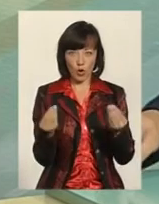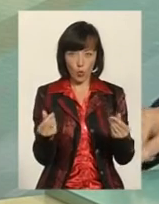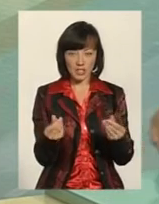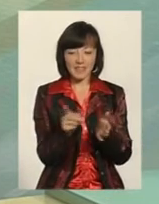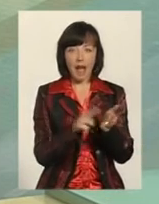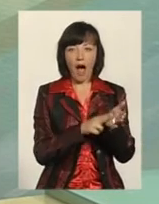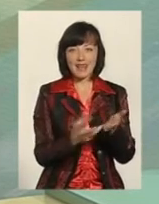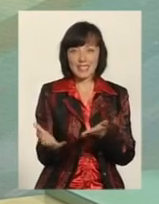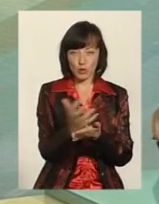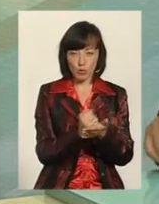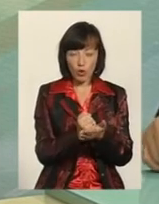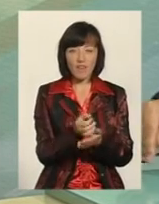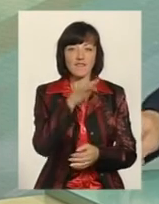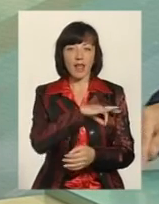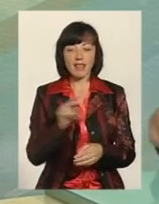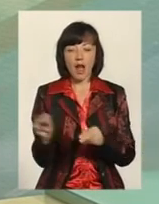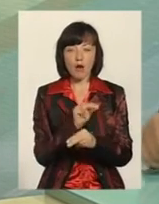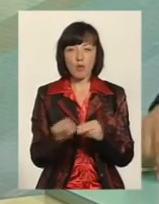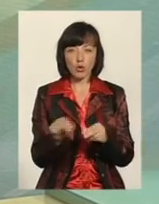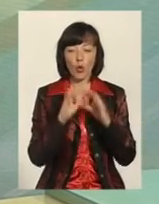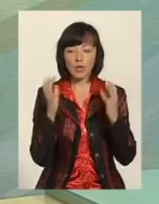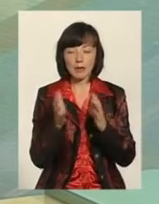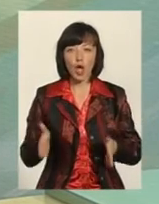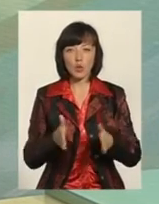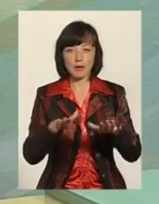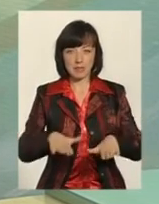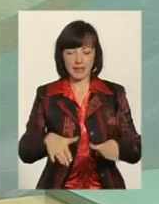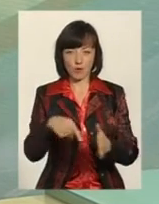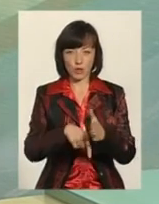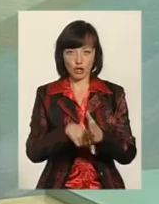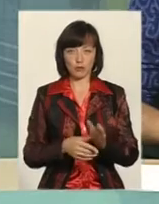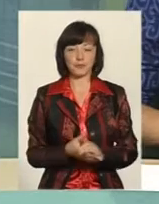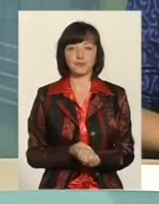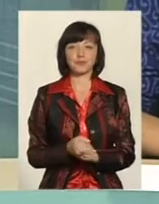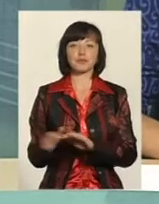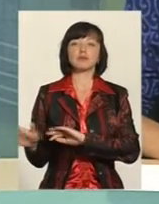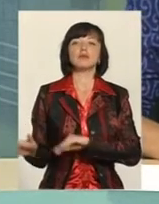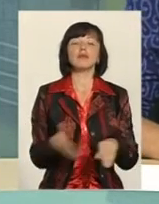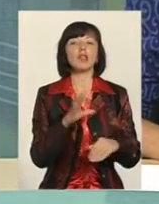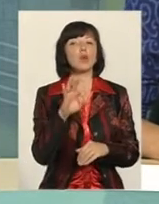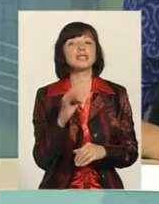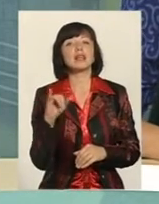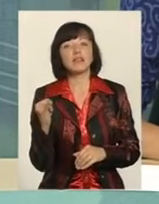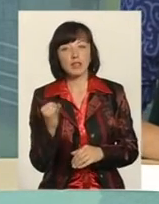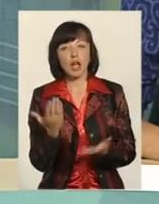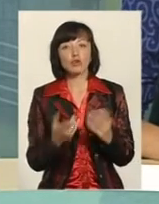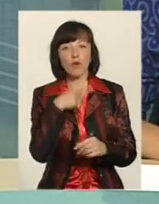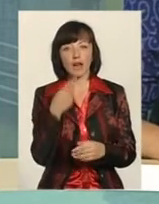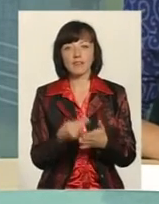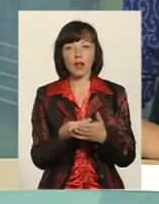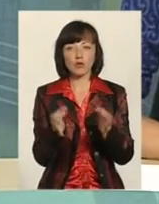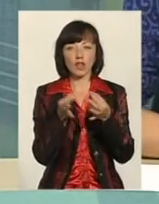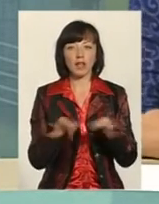акцизного збору повинні бути використані на ремонт та утримання доріг місцевого значення. Олександр Вікторович, якщо говорити про фінансову